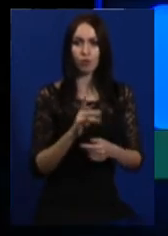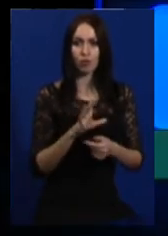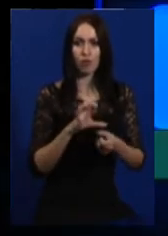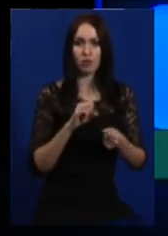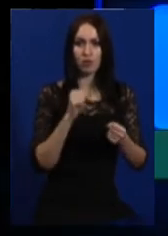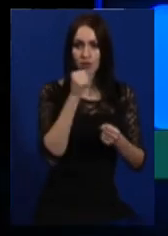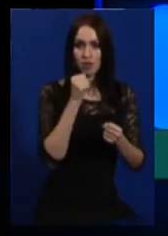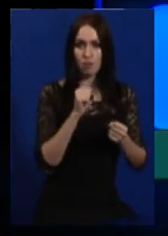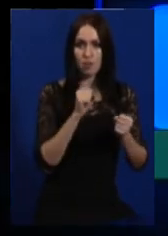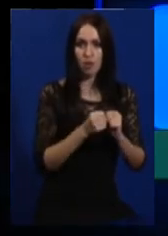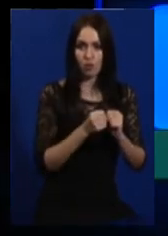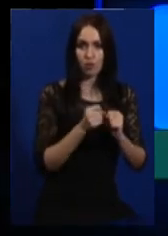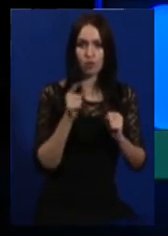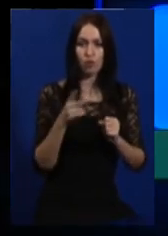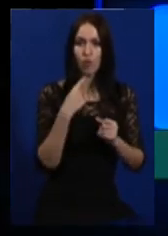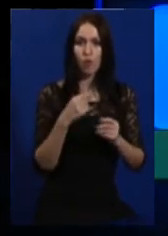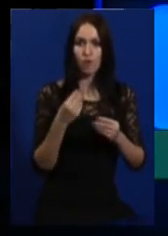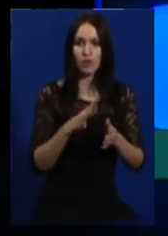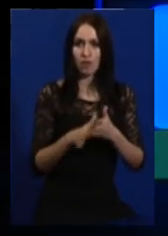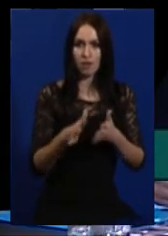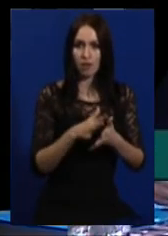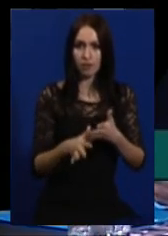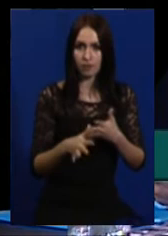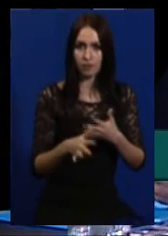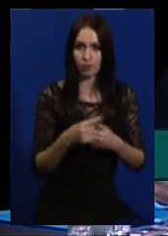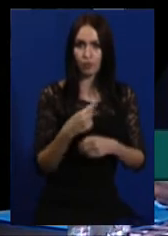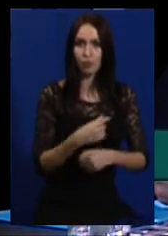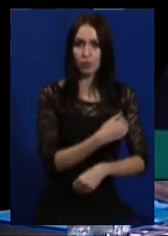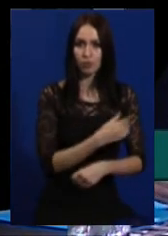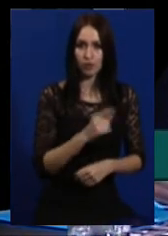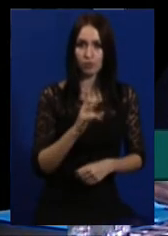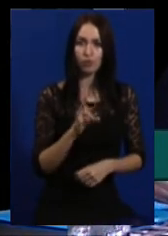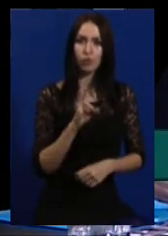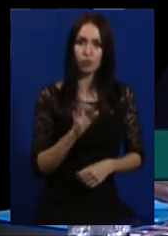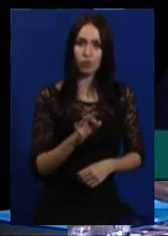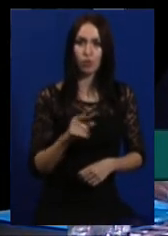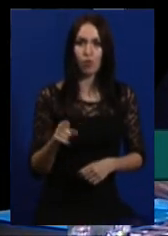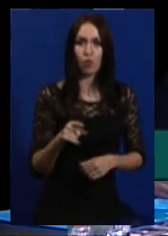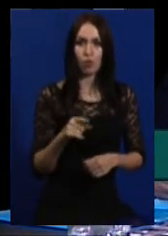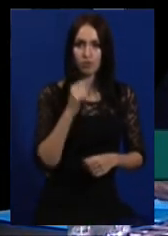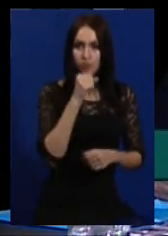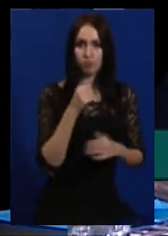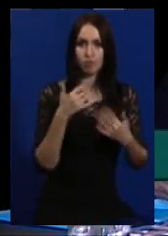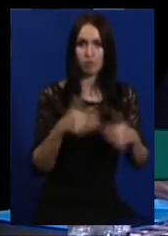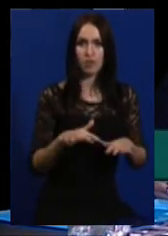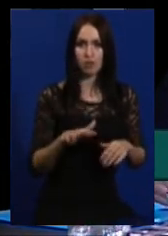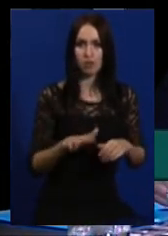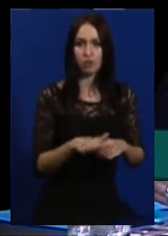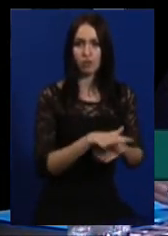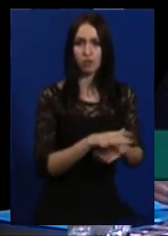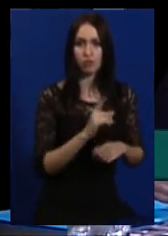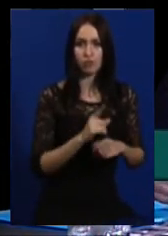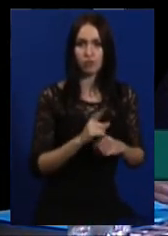он есть у крови минусовая температура но к сожалению он отморозил конечно стены